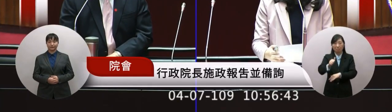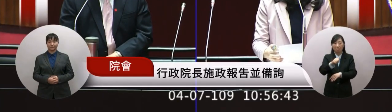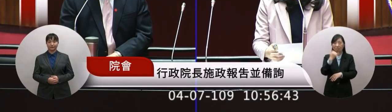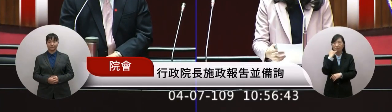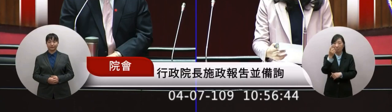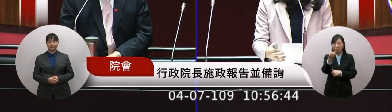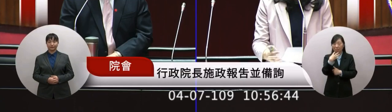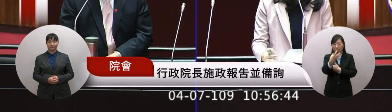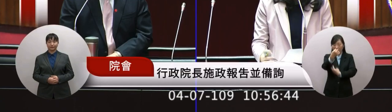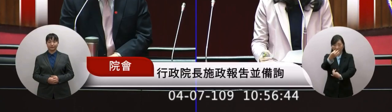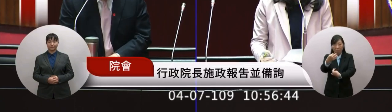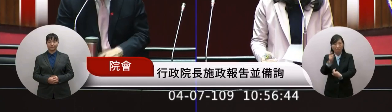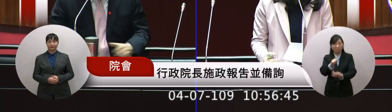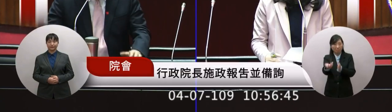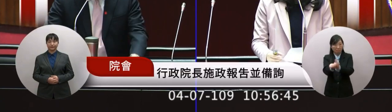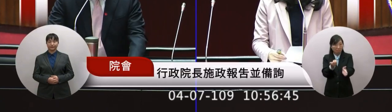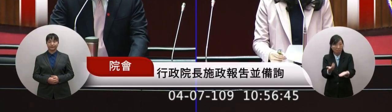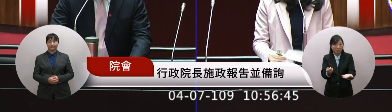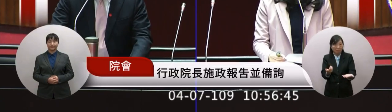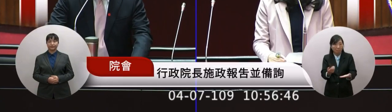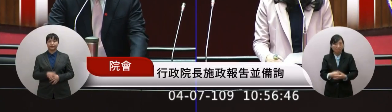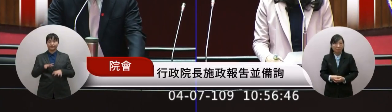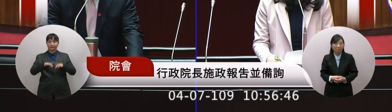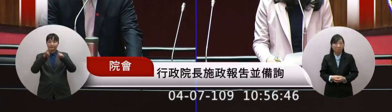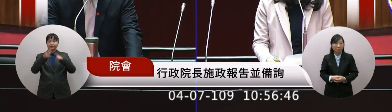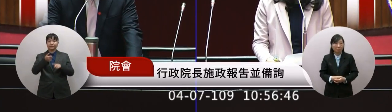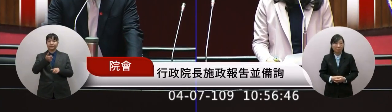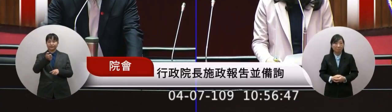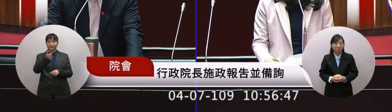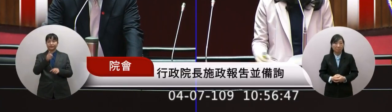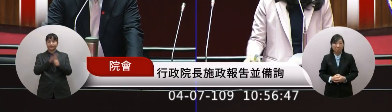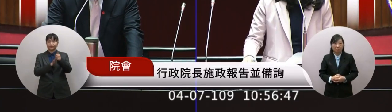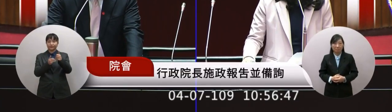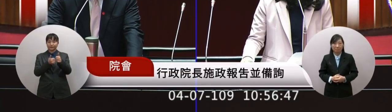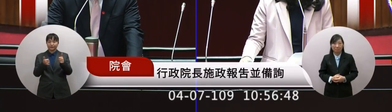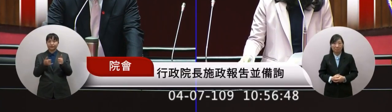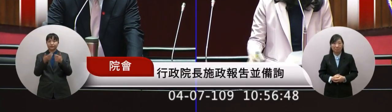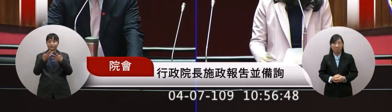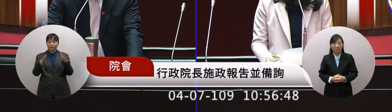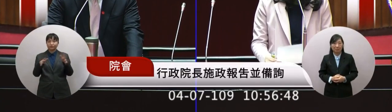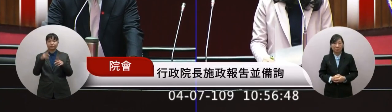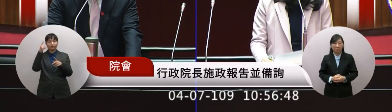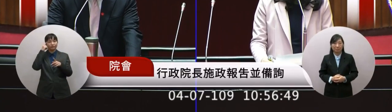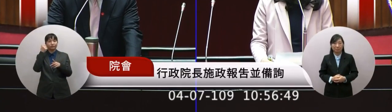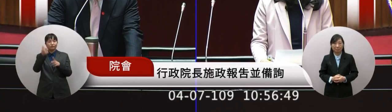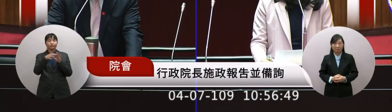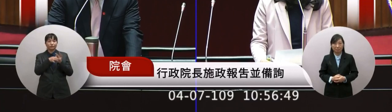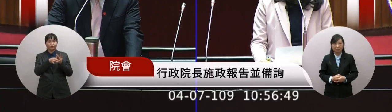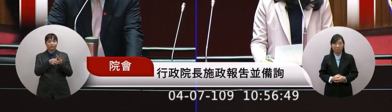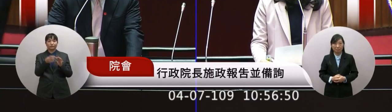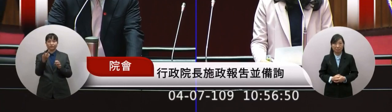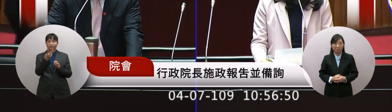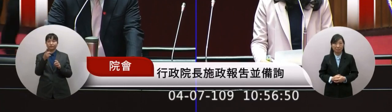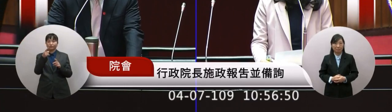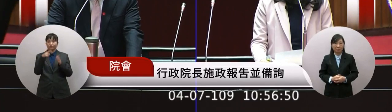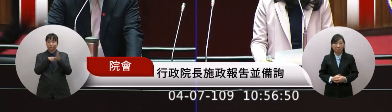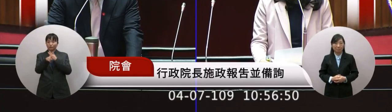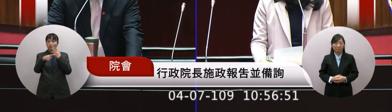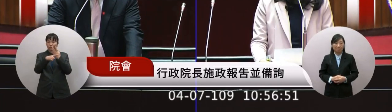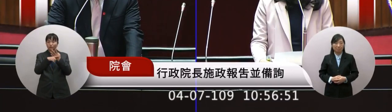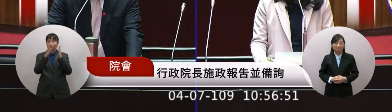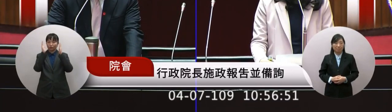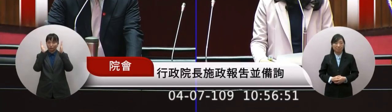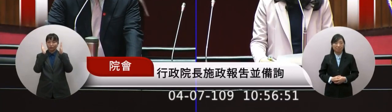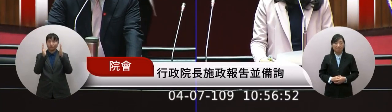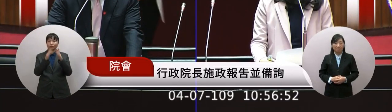是可以跟我们简单的说明一下？ 首先谢谢委员很多的肯定跟关心，委员很专业而且很